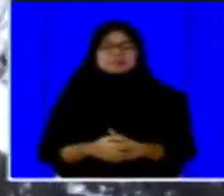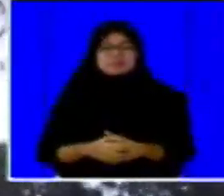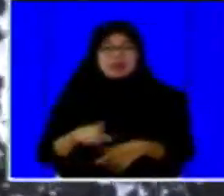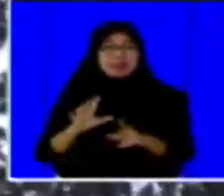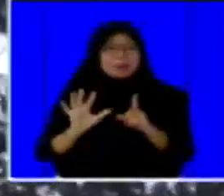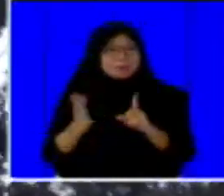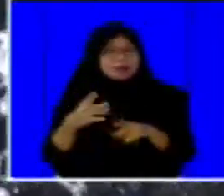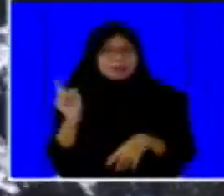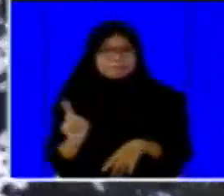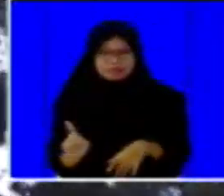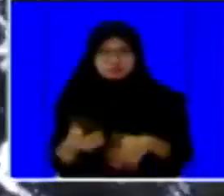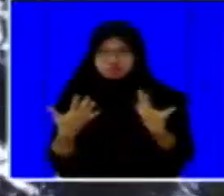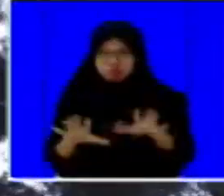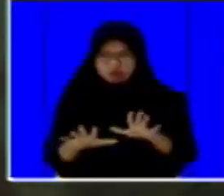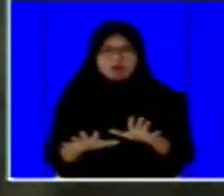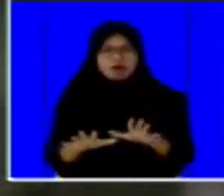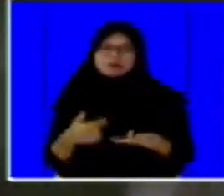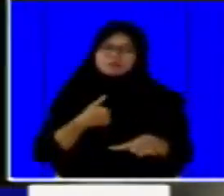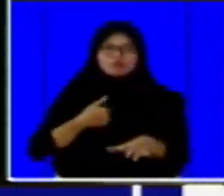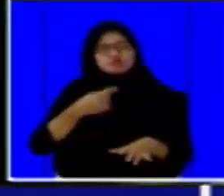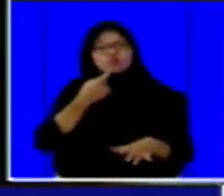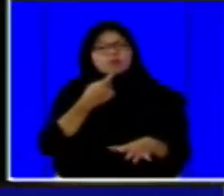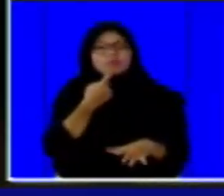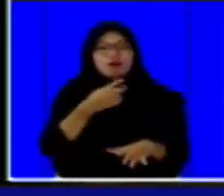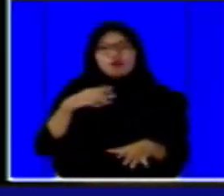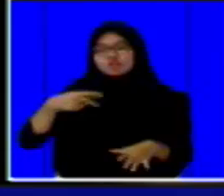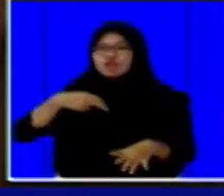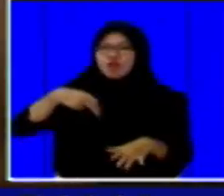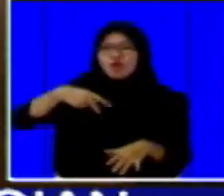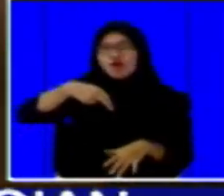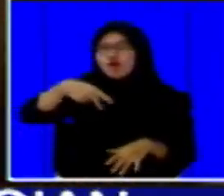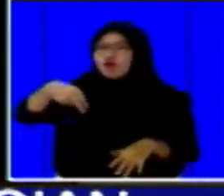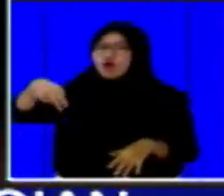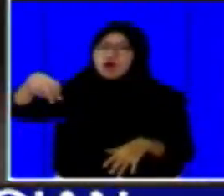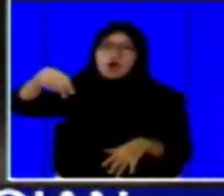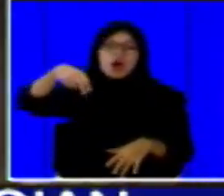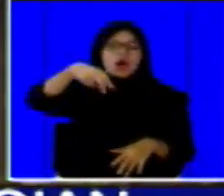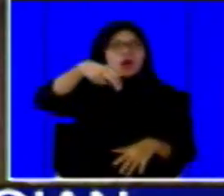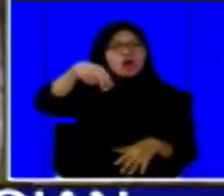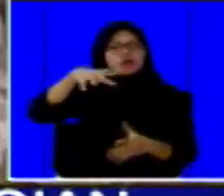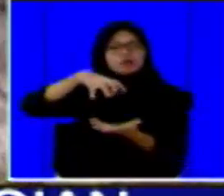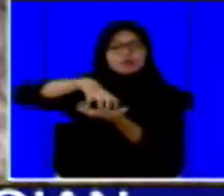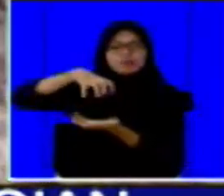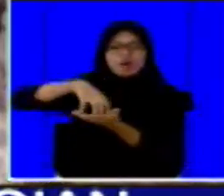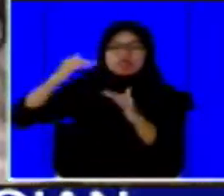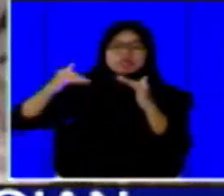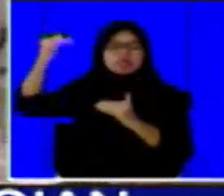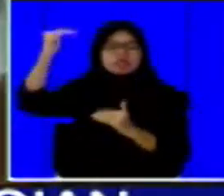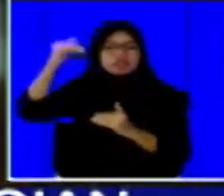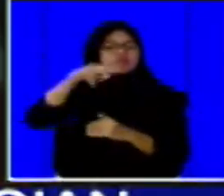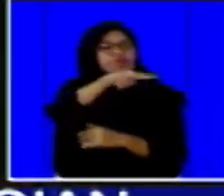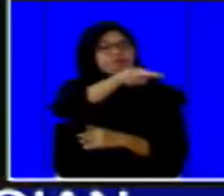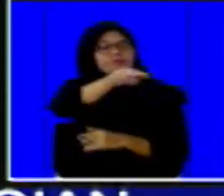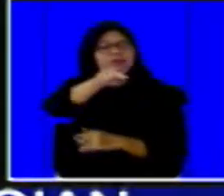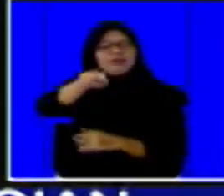menikmati Kawah Putih dari ketinggian. Ya, sebuah gardu pandang. Spot ini adalah tempat bagi para pengunjung